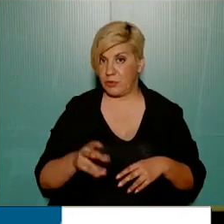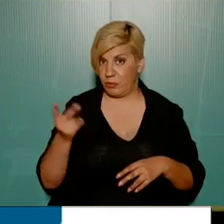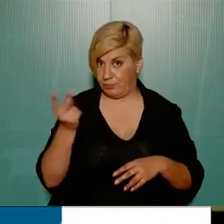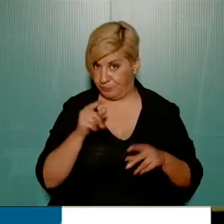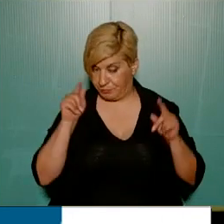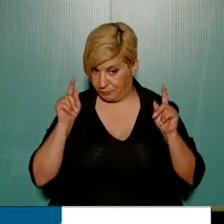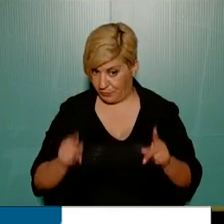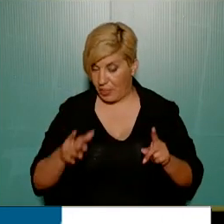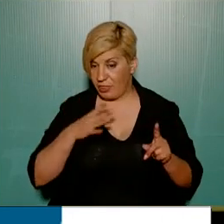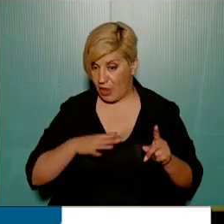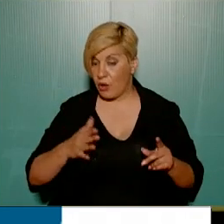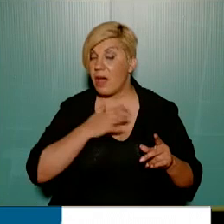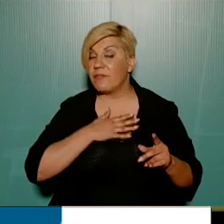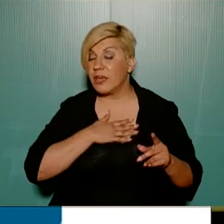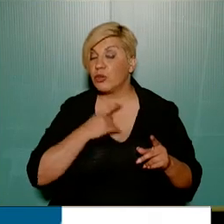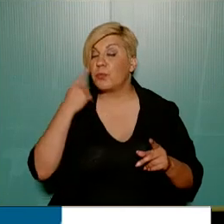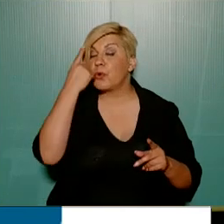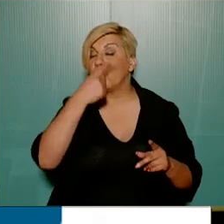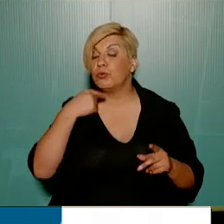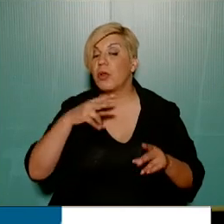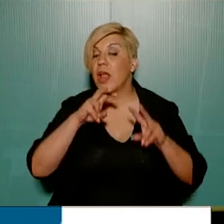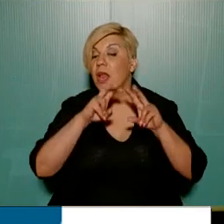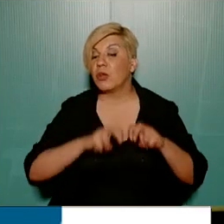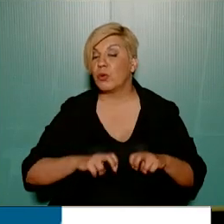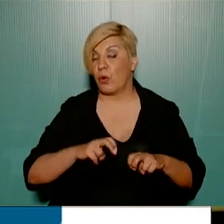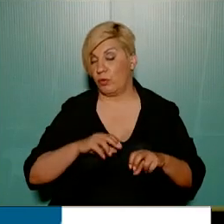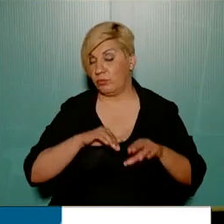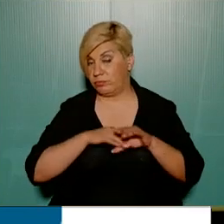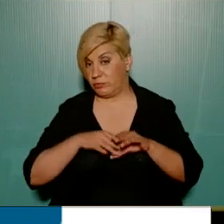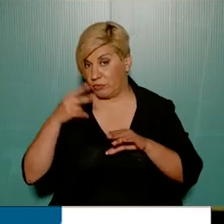θέλω να ευχαριστήσω το προσωπικό των ελεκτικών υπηρεσιών του Δήμου Θεσσαλονίκης, τη Δημοτική.